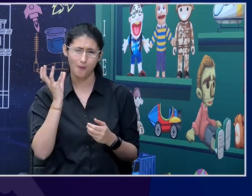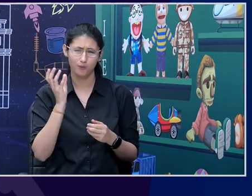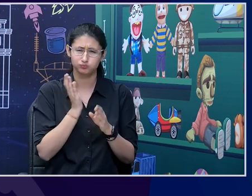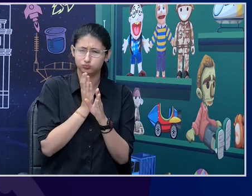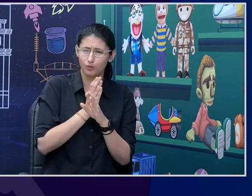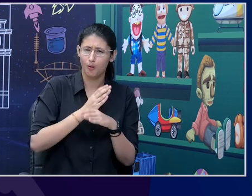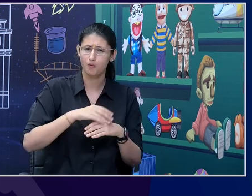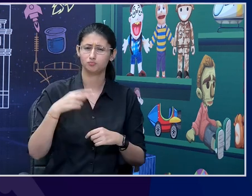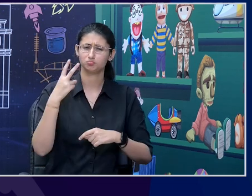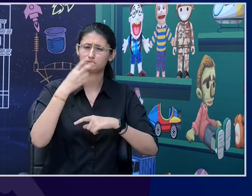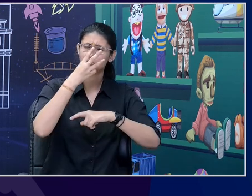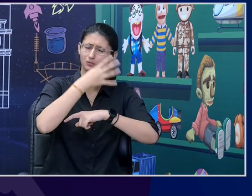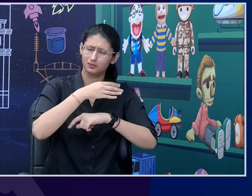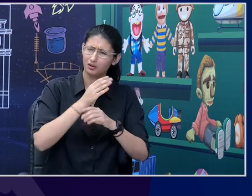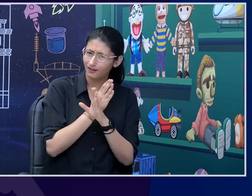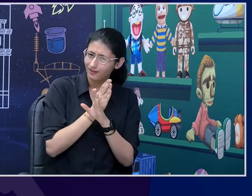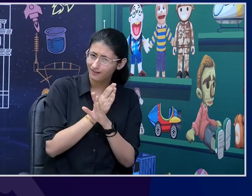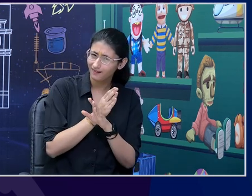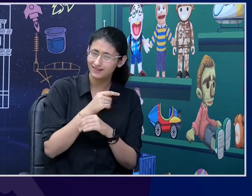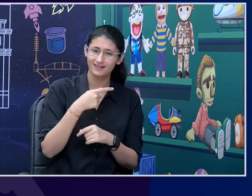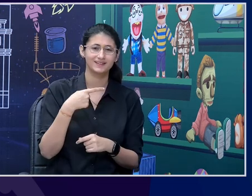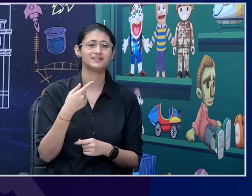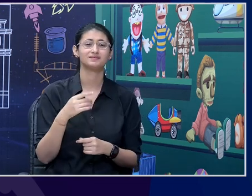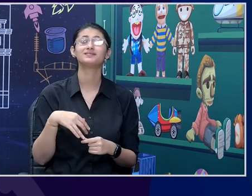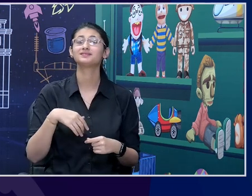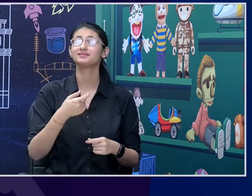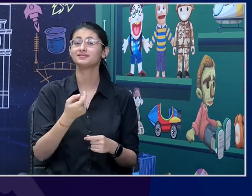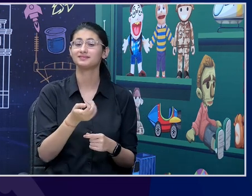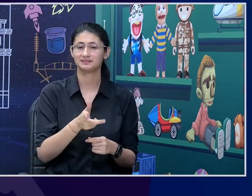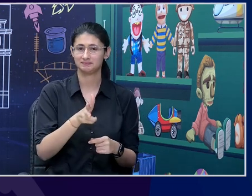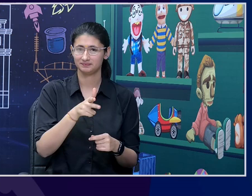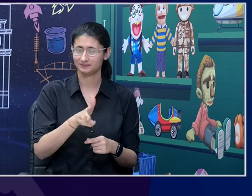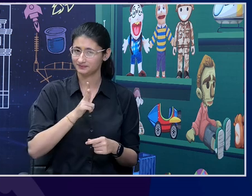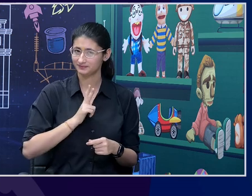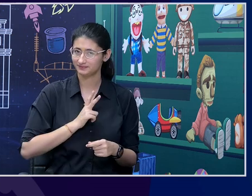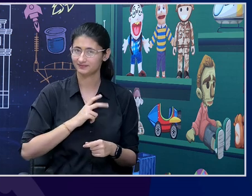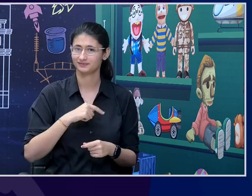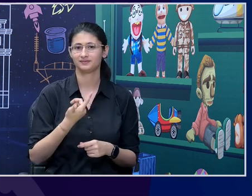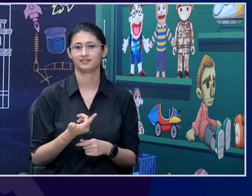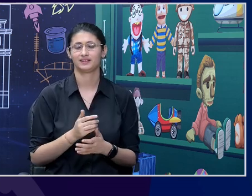आपने सही सिद्ध कर दिया है तो कुछ ऐसा ही हुआ होगा